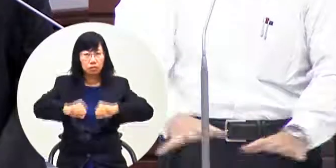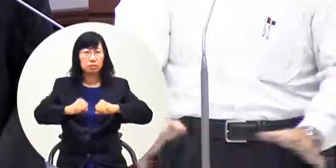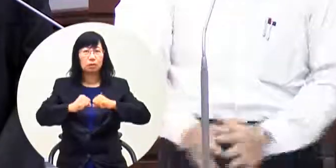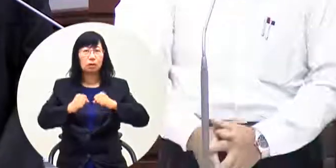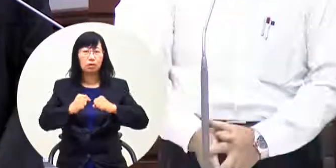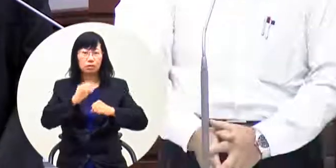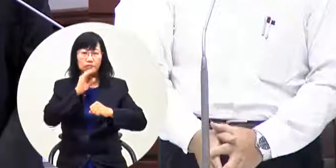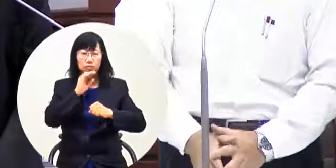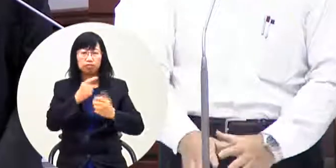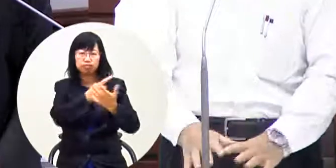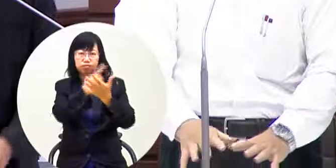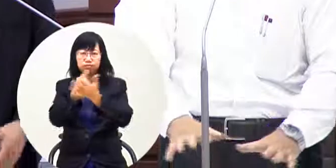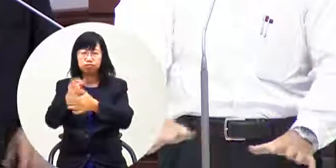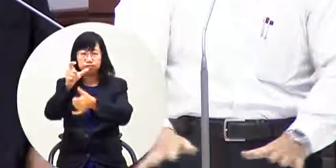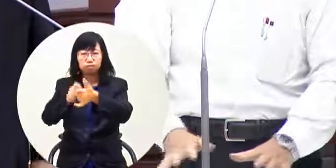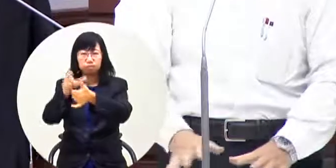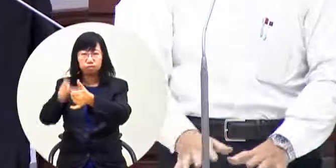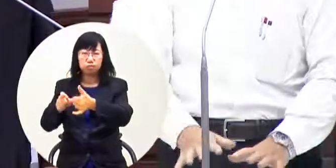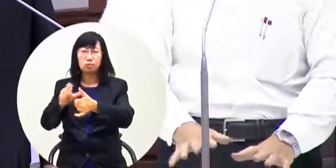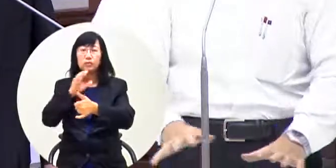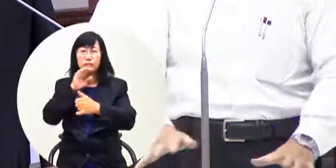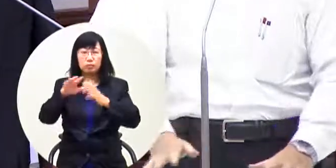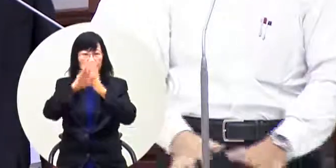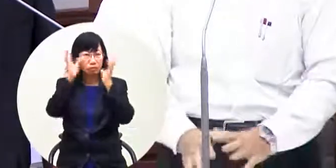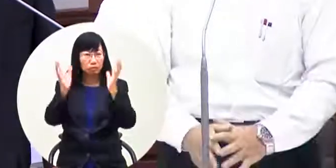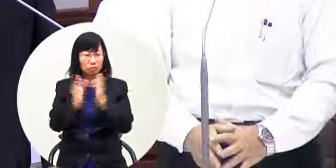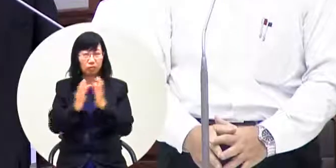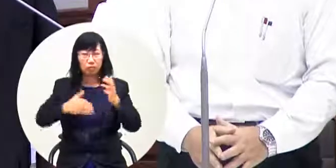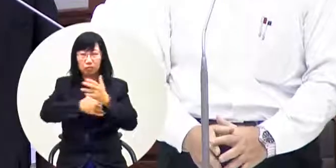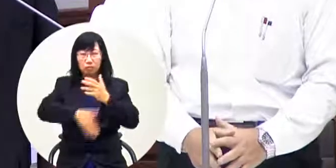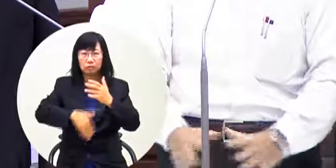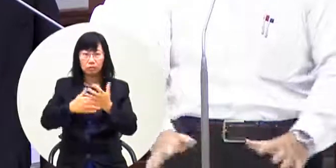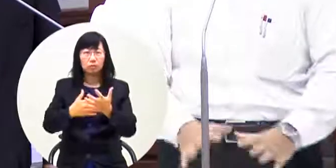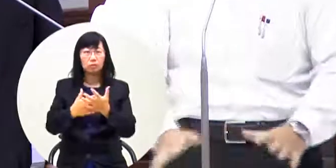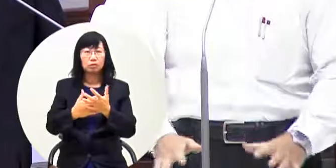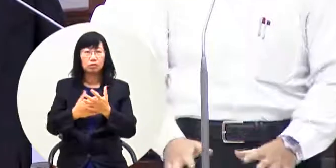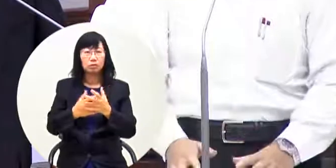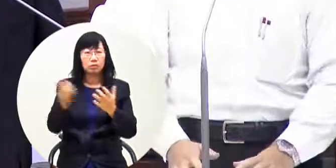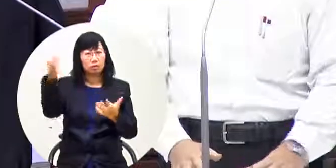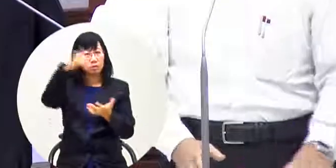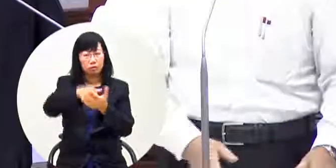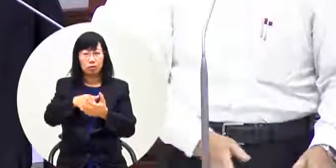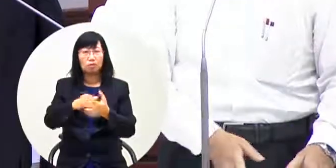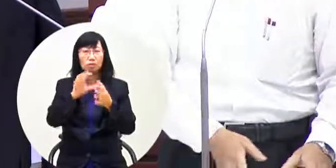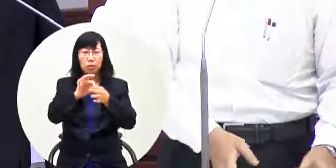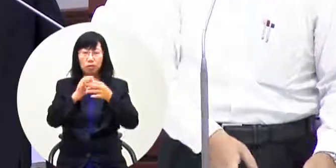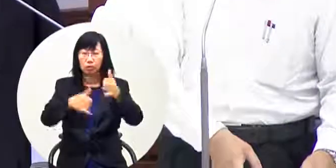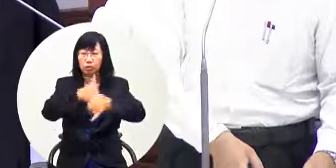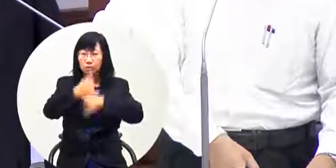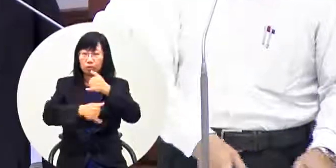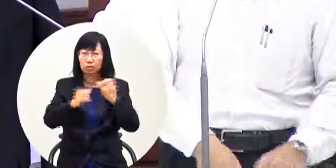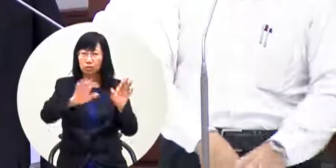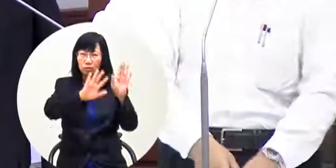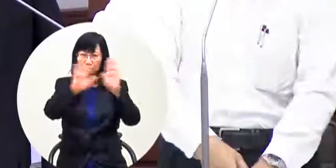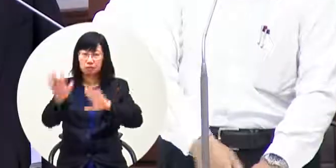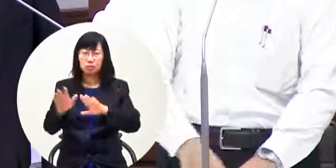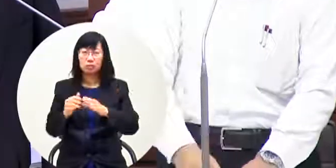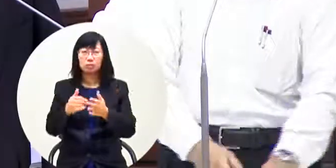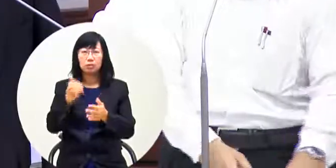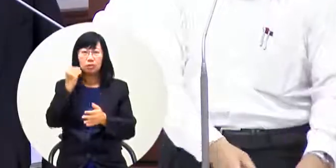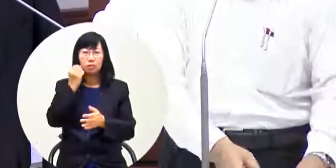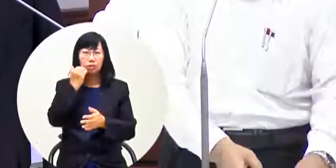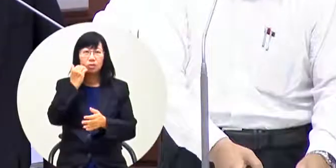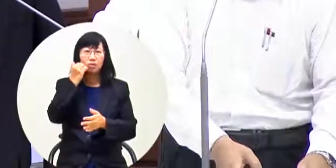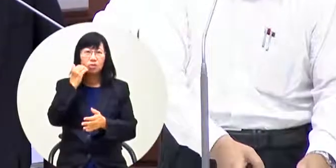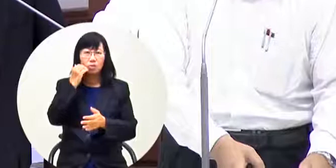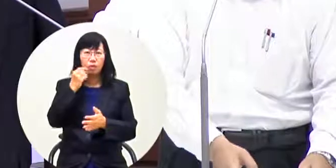是总体的结果，所以它是包括软硬体，包括我们的生活形态的一个结果，所以必须要是需要有更强更